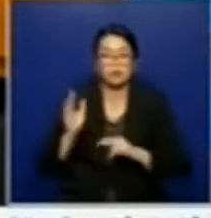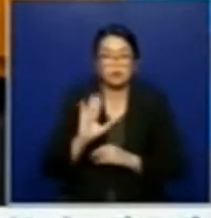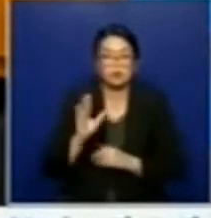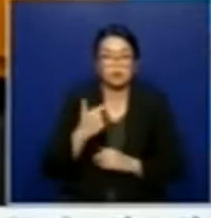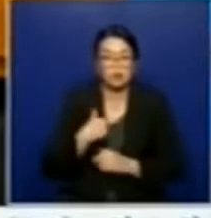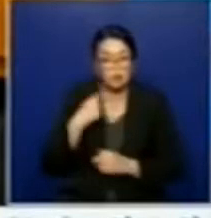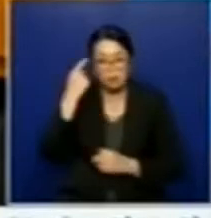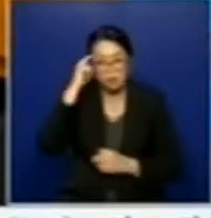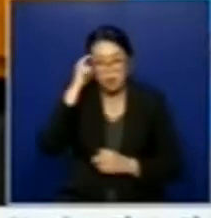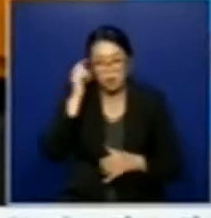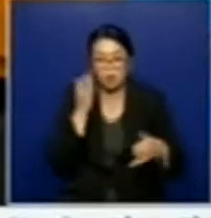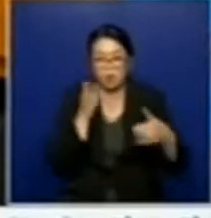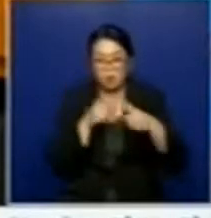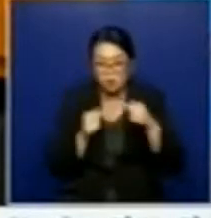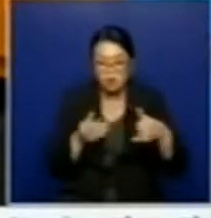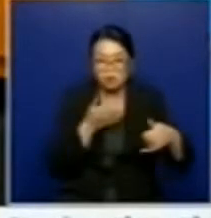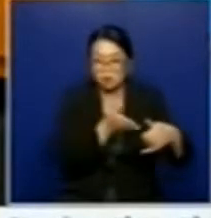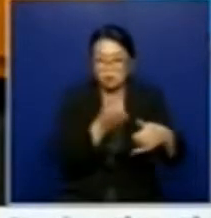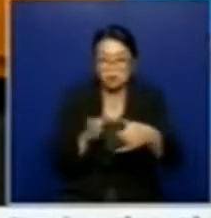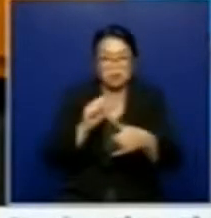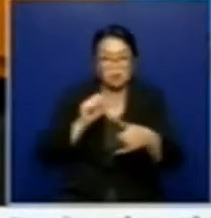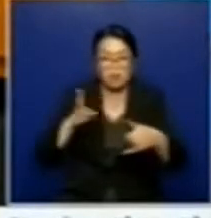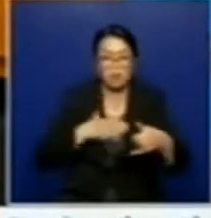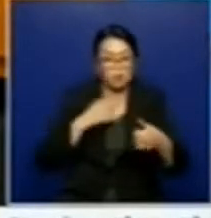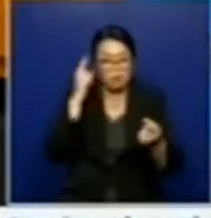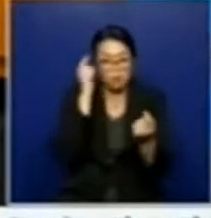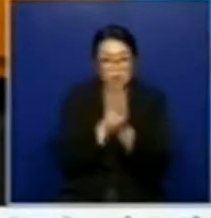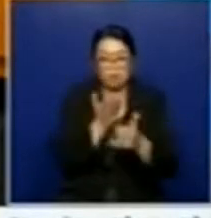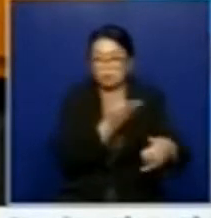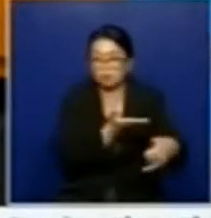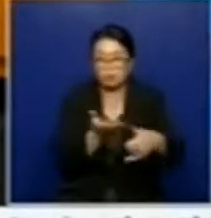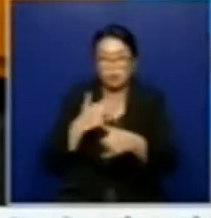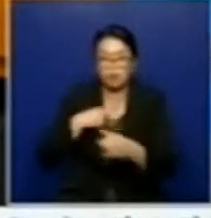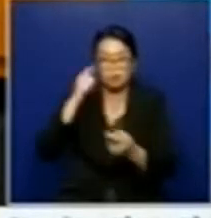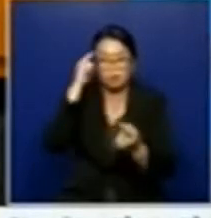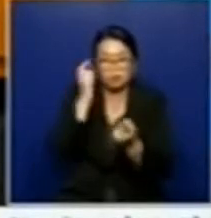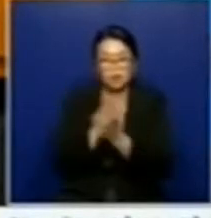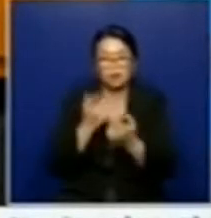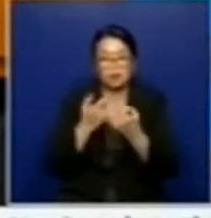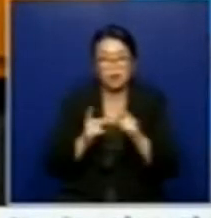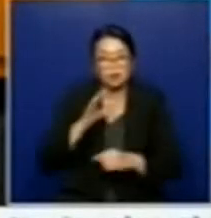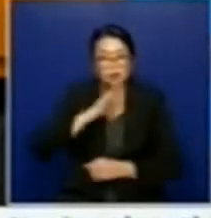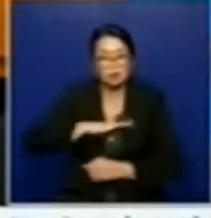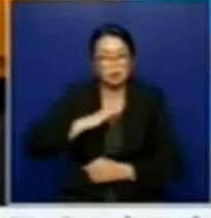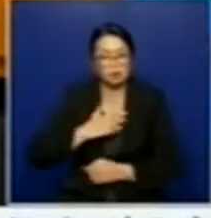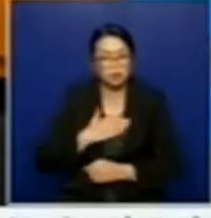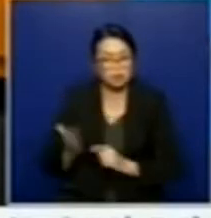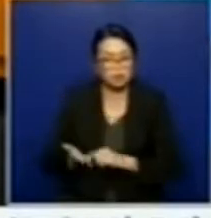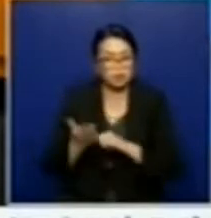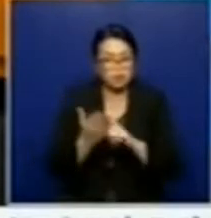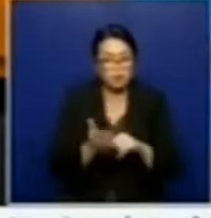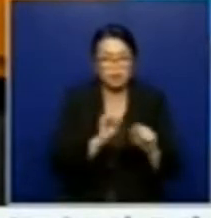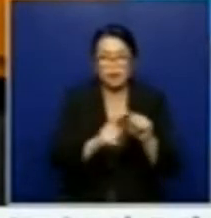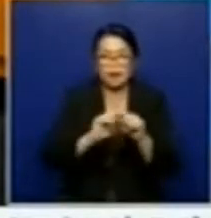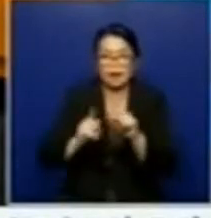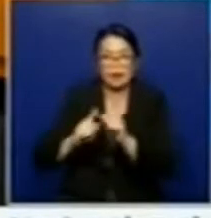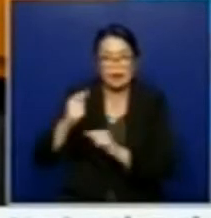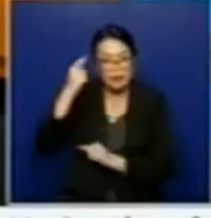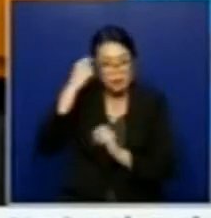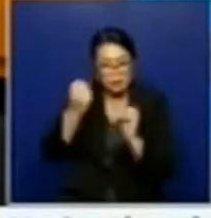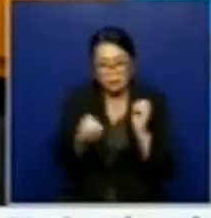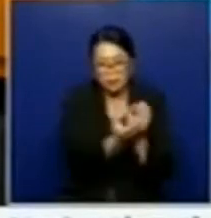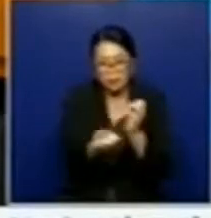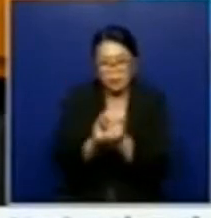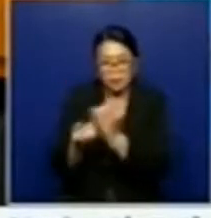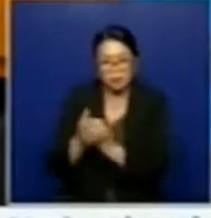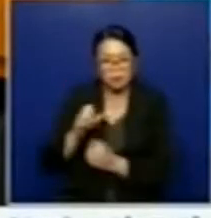ไม่เคยรู้จักท่านสักคนเดียวแล้วก็ผมคิดว่าการเสนออะไรก็ตามที่มันจะไปกระทบกระเทือน